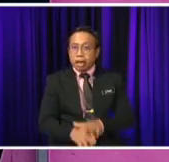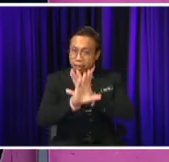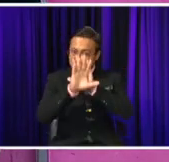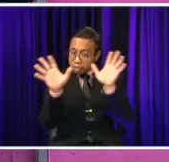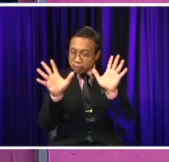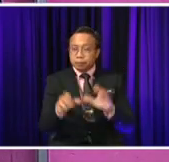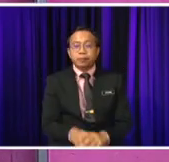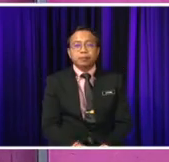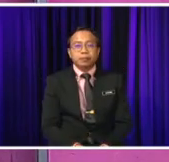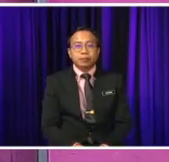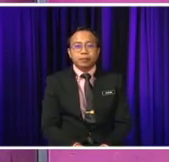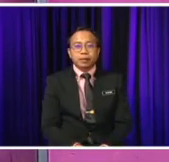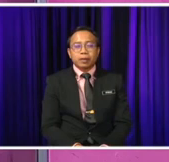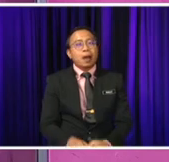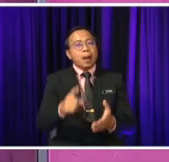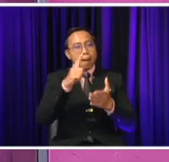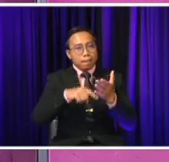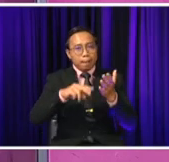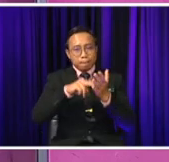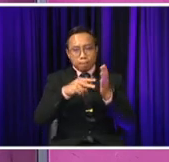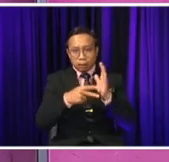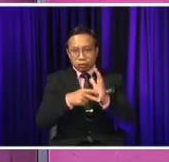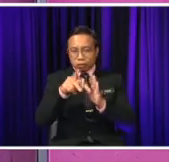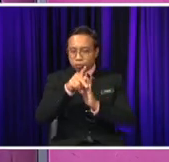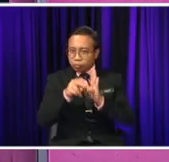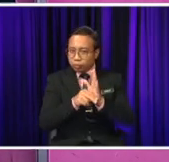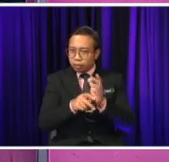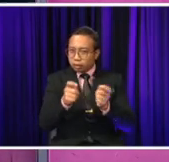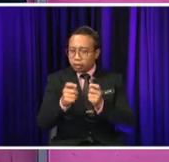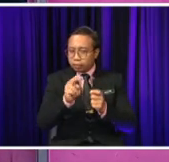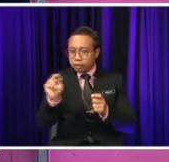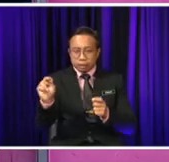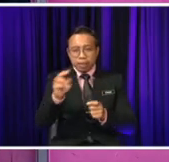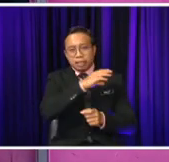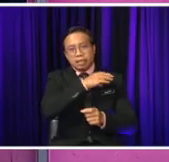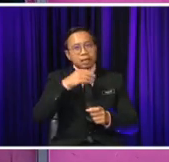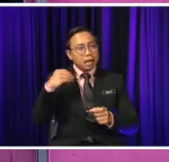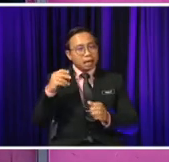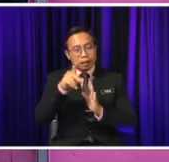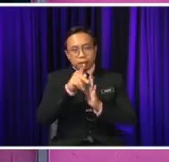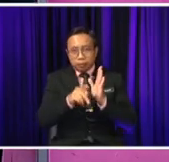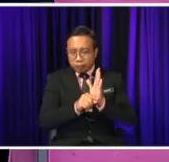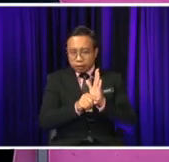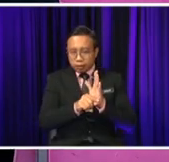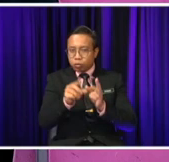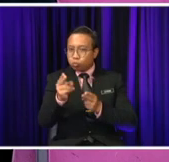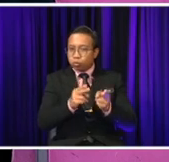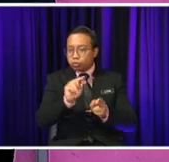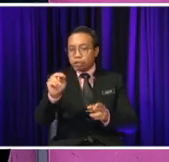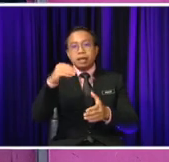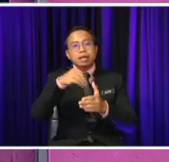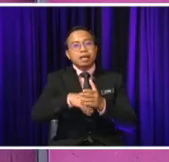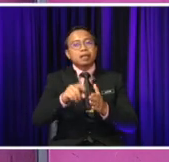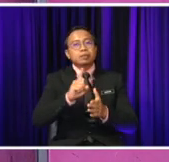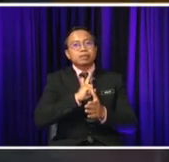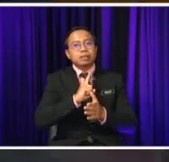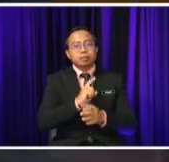jadi Apakah pula maksud pentabiran dan pengurusan dalam Islam adalah